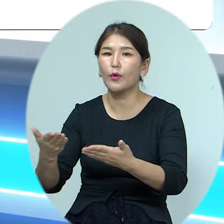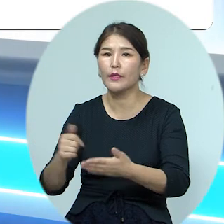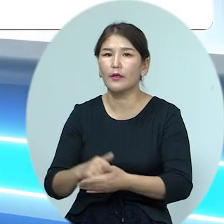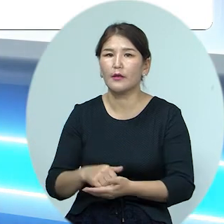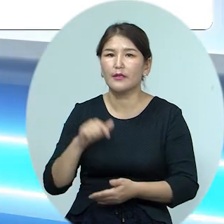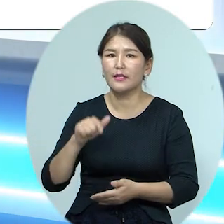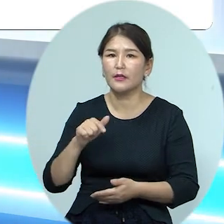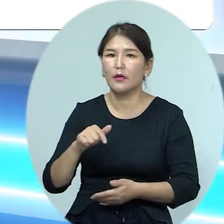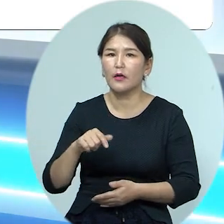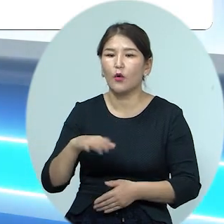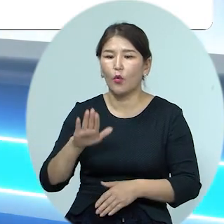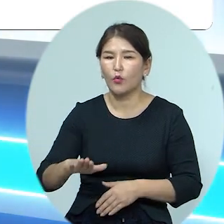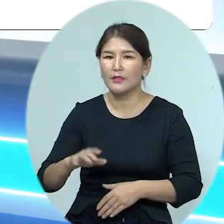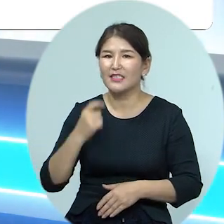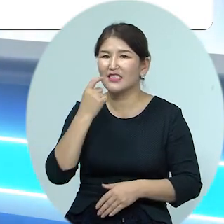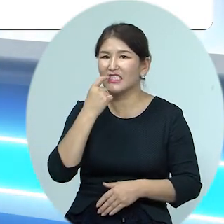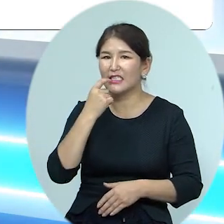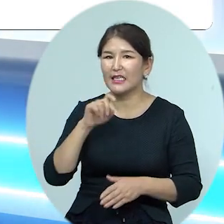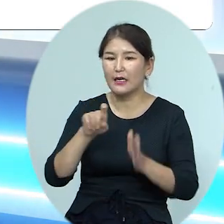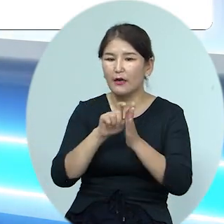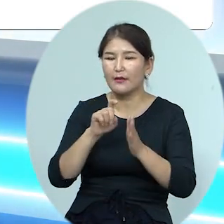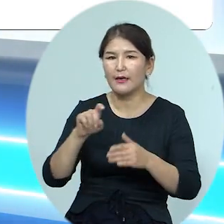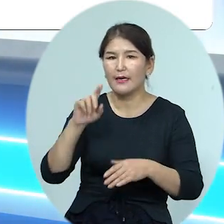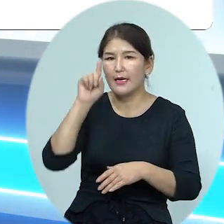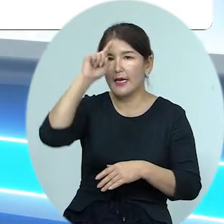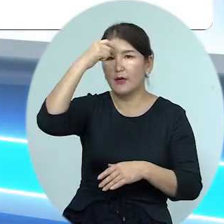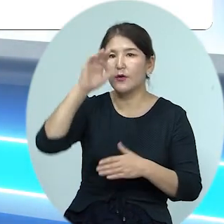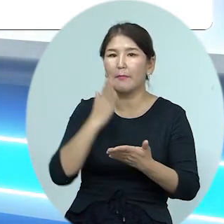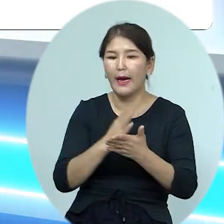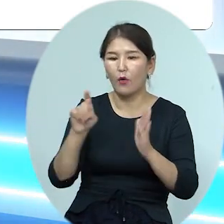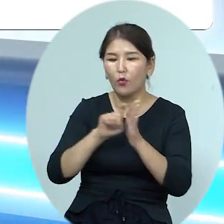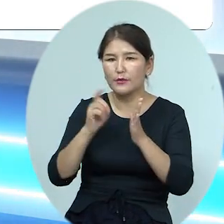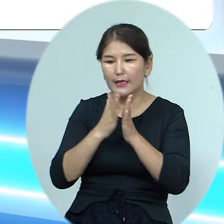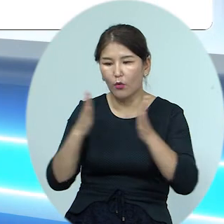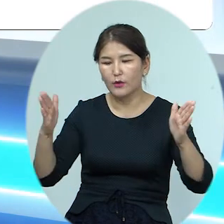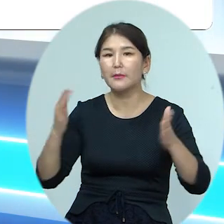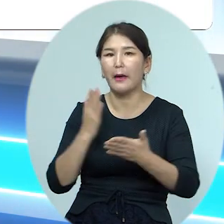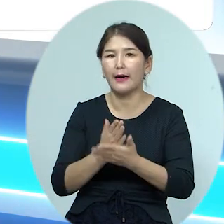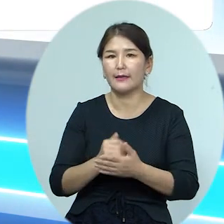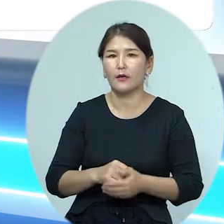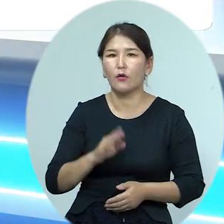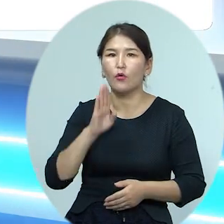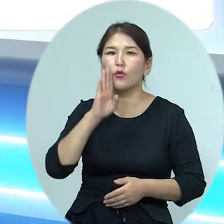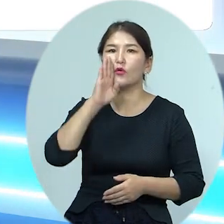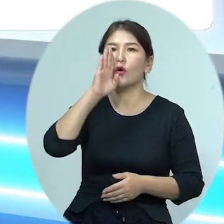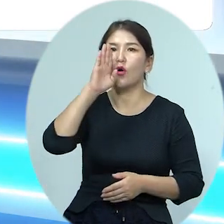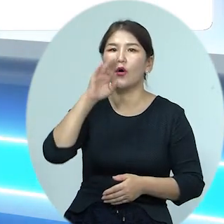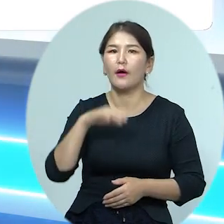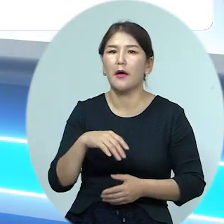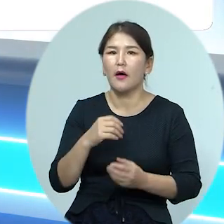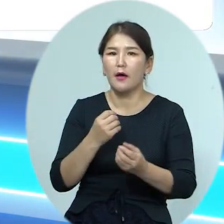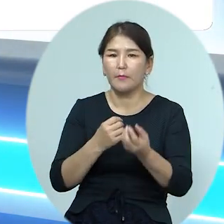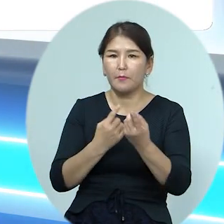хүүхдийн oyce time илүү урт удаан болж ийн гэсэн үг байна. За, энэ зурган дээрээс харах юм бол өглөө торт